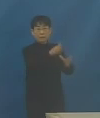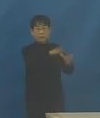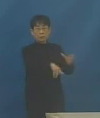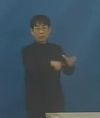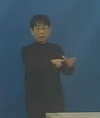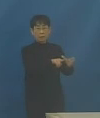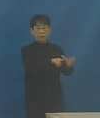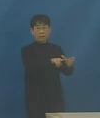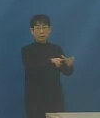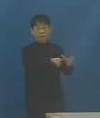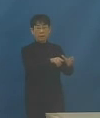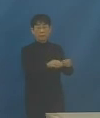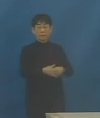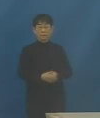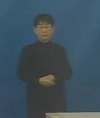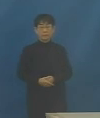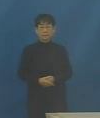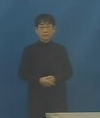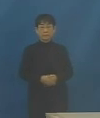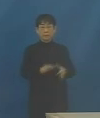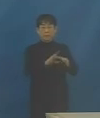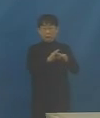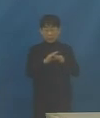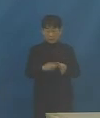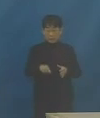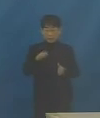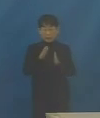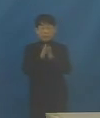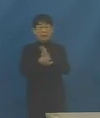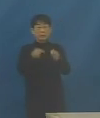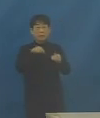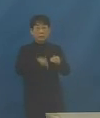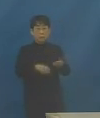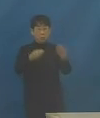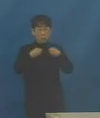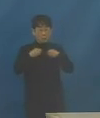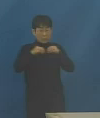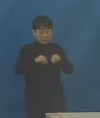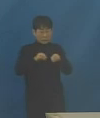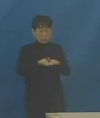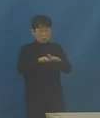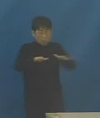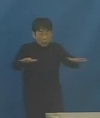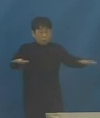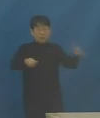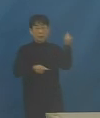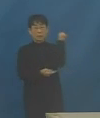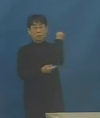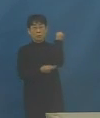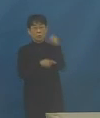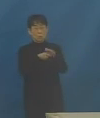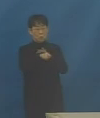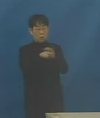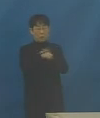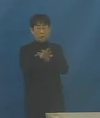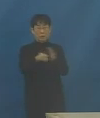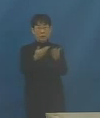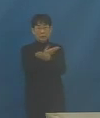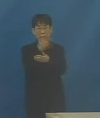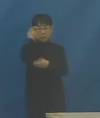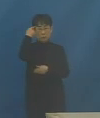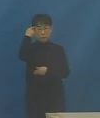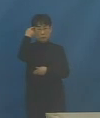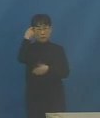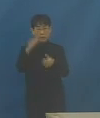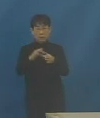それがあの私どもの県内の感染を拡大する要因になったと思いますですからそういう意味でこの